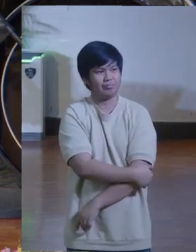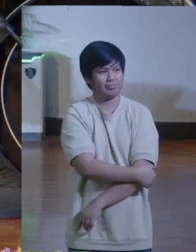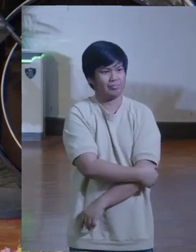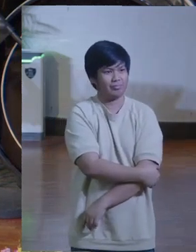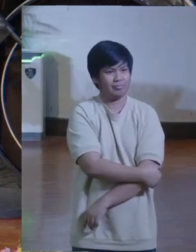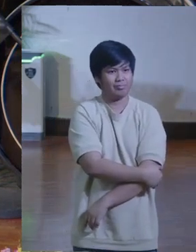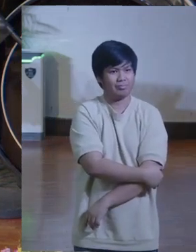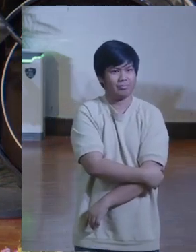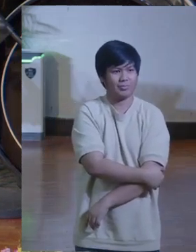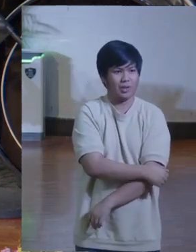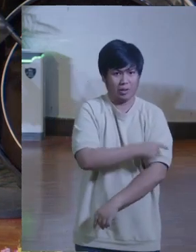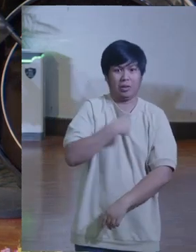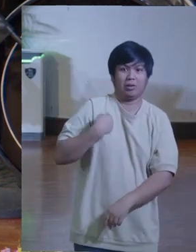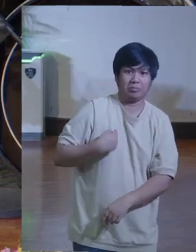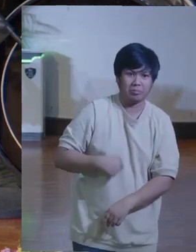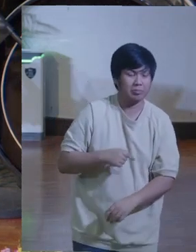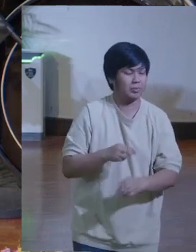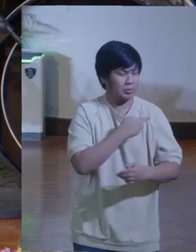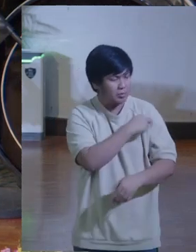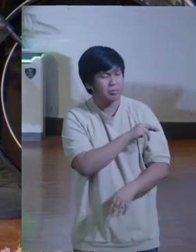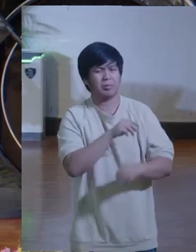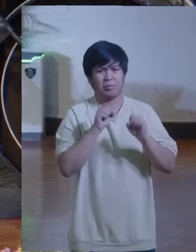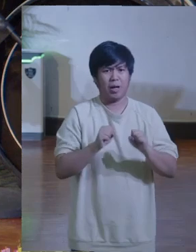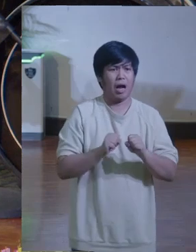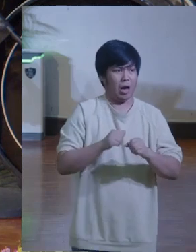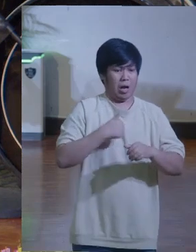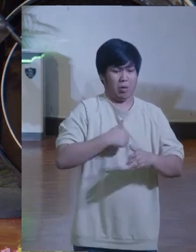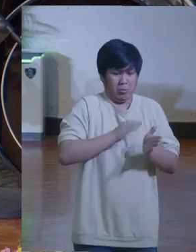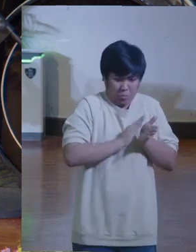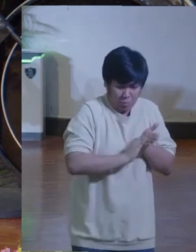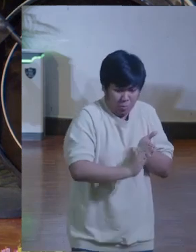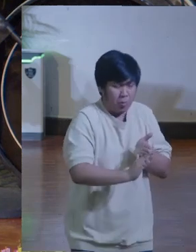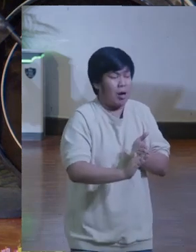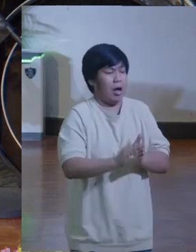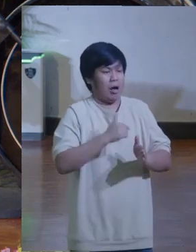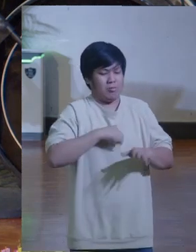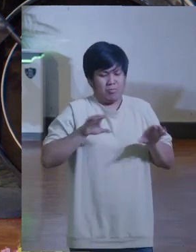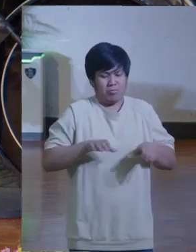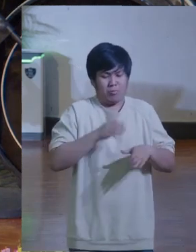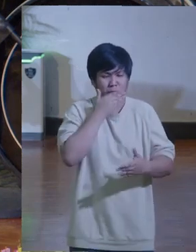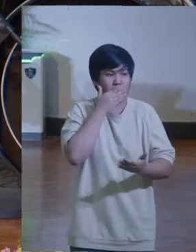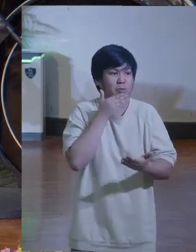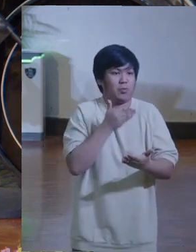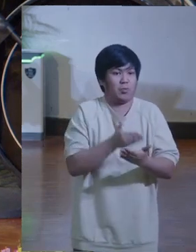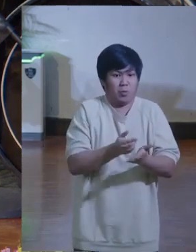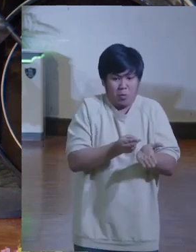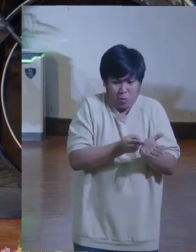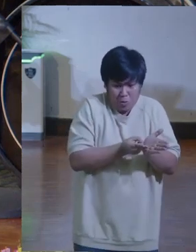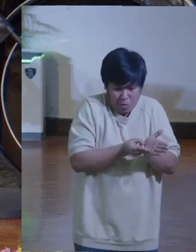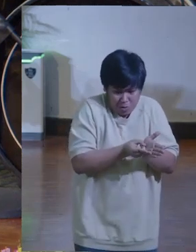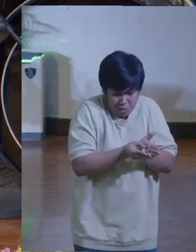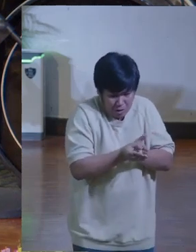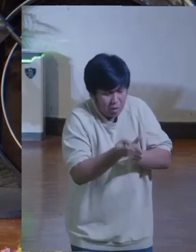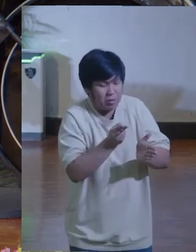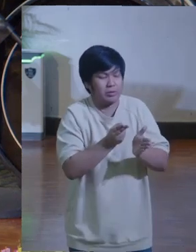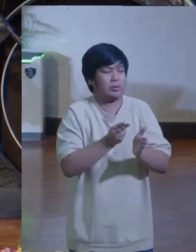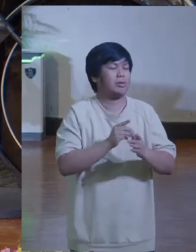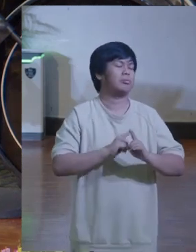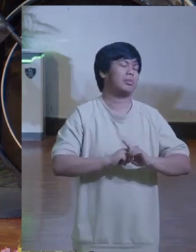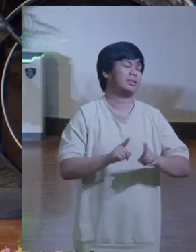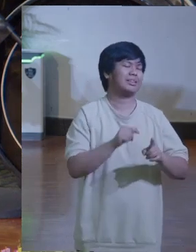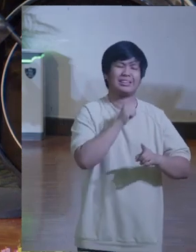Confucius, no? So sa pamamagitan ng mabubuting gawa, pwedeng maligtas ang tao, yun ang sigaw ng kultura.